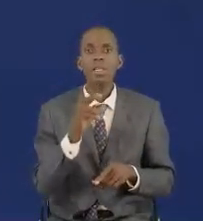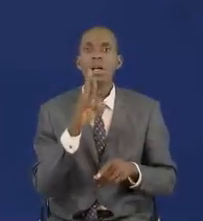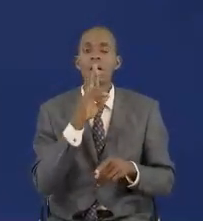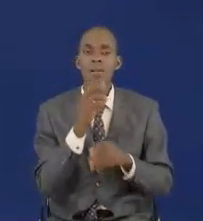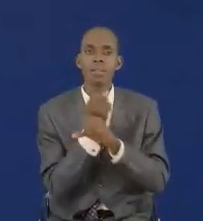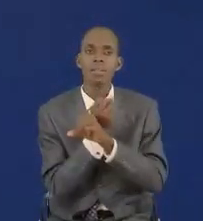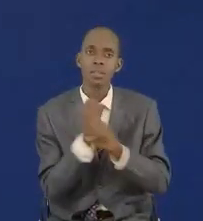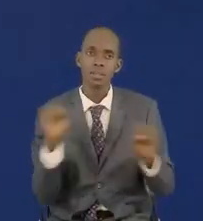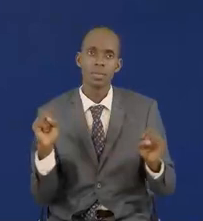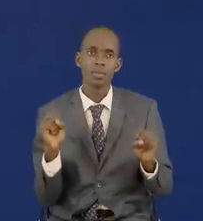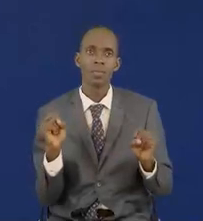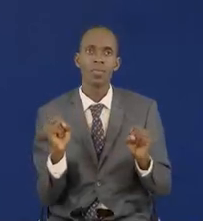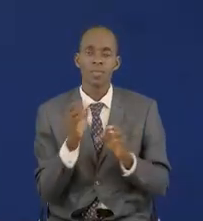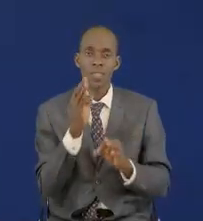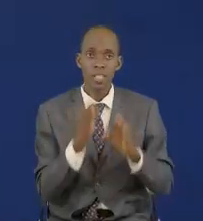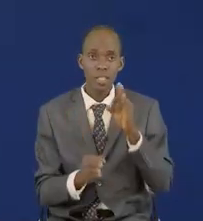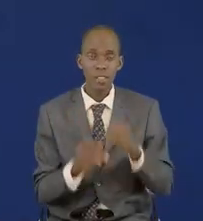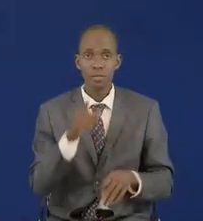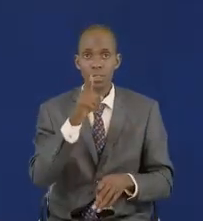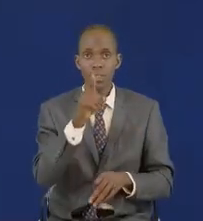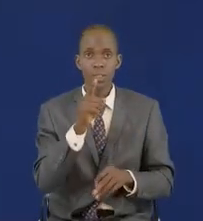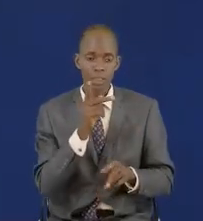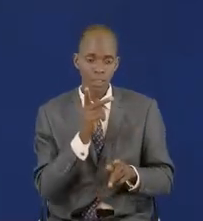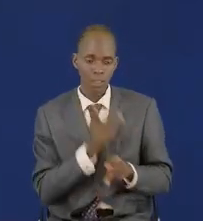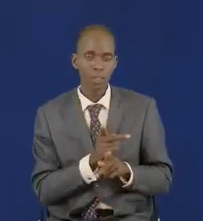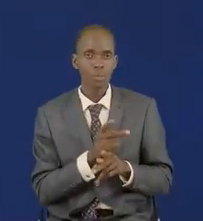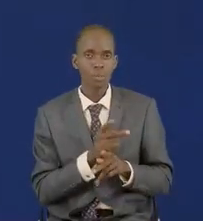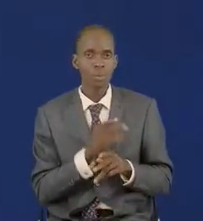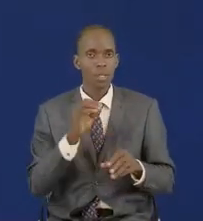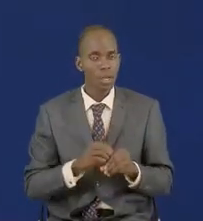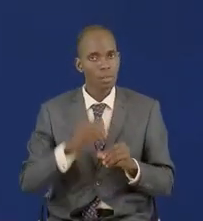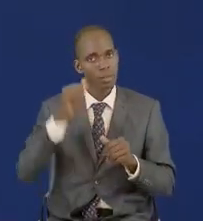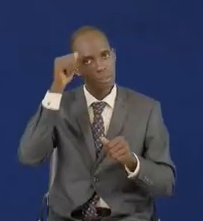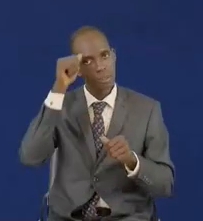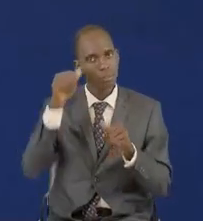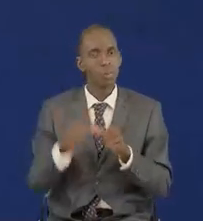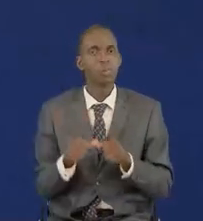êtes sauvé si vous le retenez